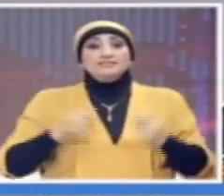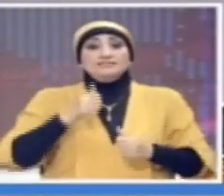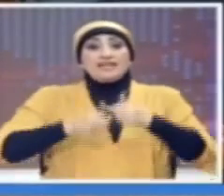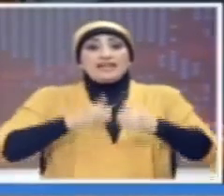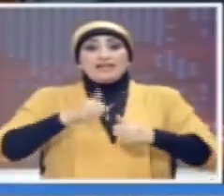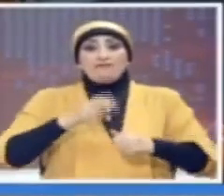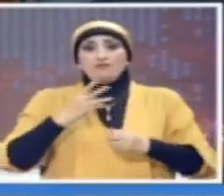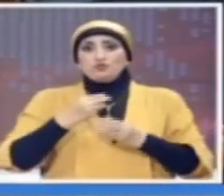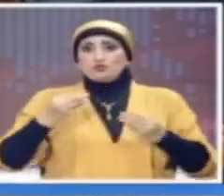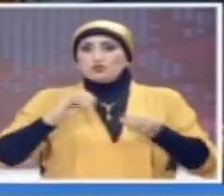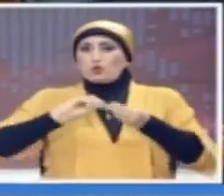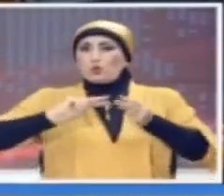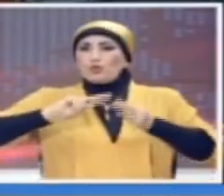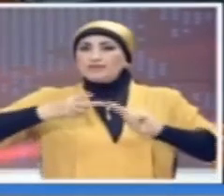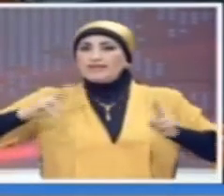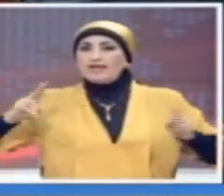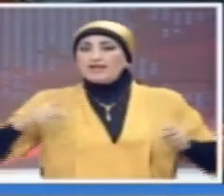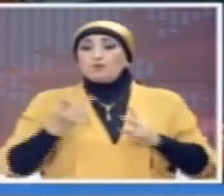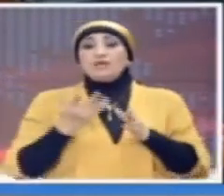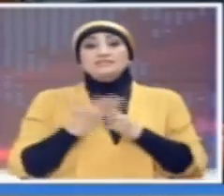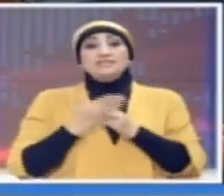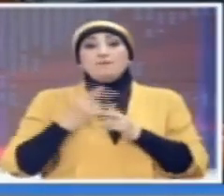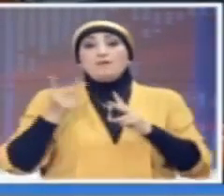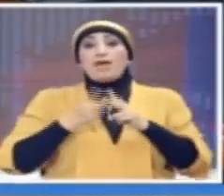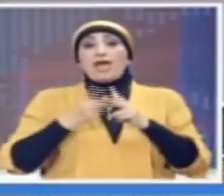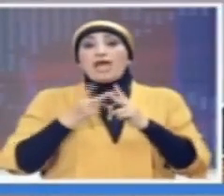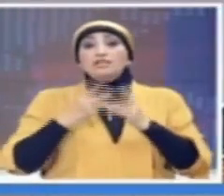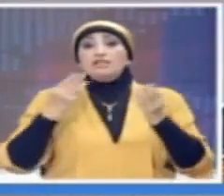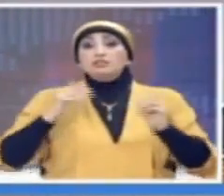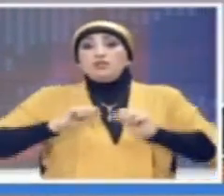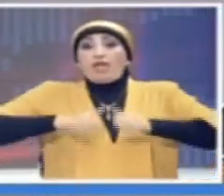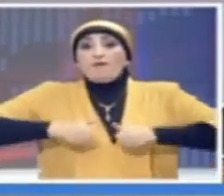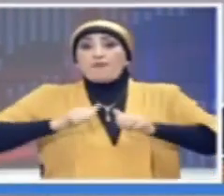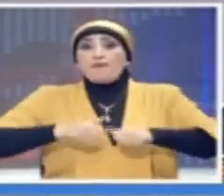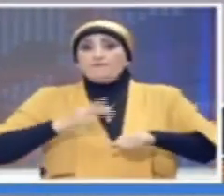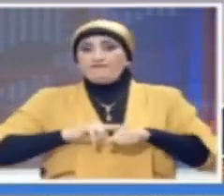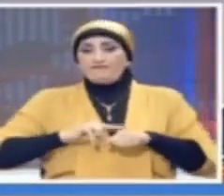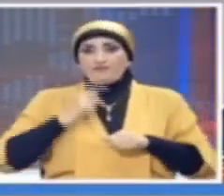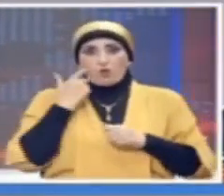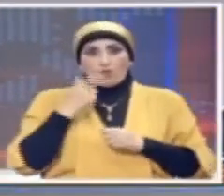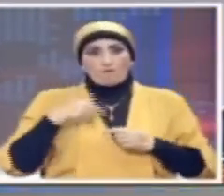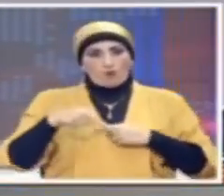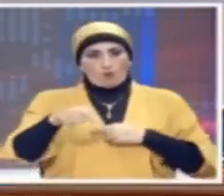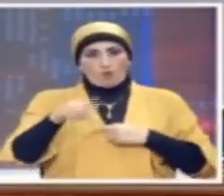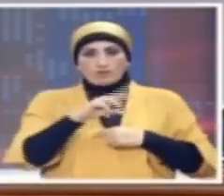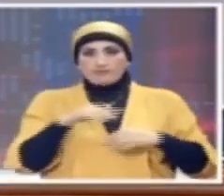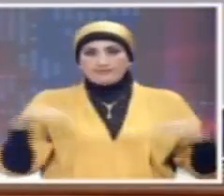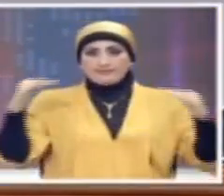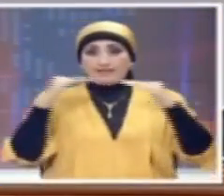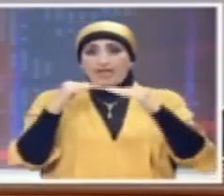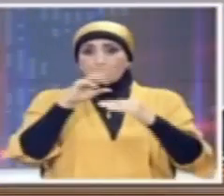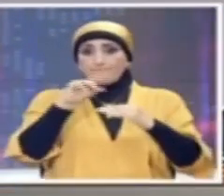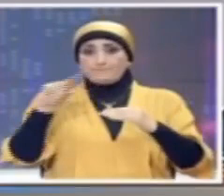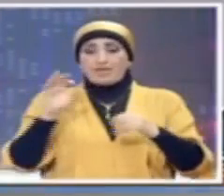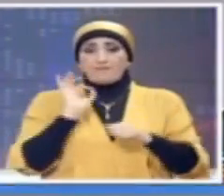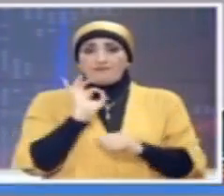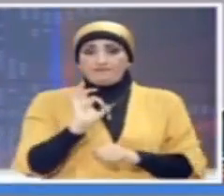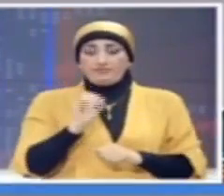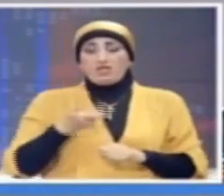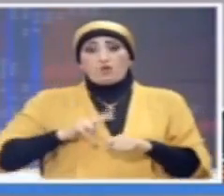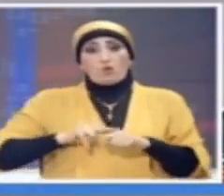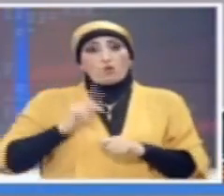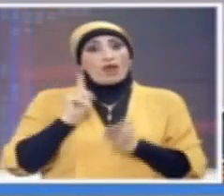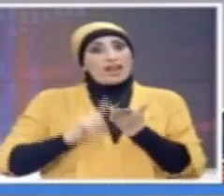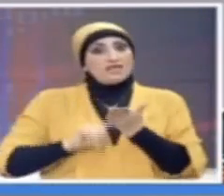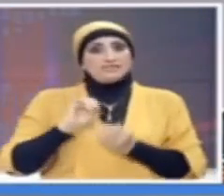وتنوعا كبيرا نظرا لكبر عدد المرشحين، مؤكدا أن الهيئة تقف على مسافة واحدة من جميع المرشحين،